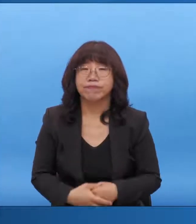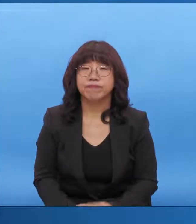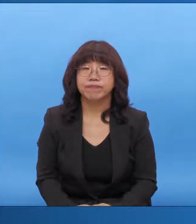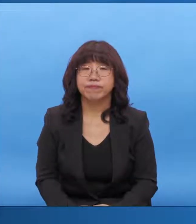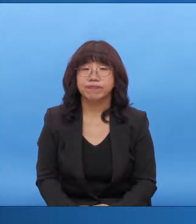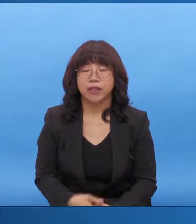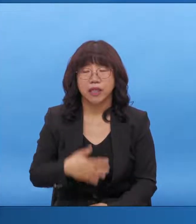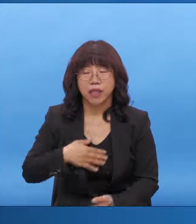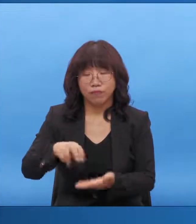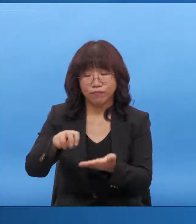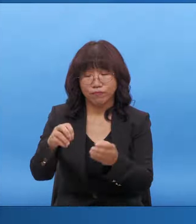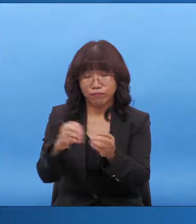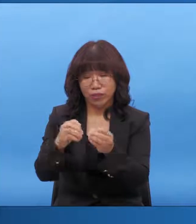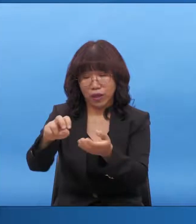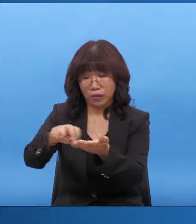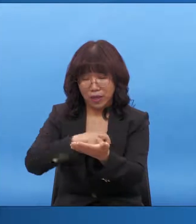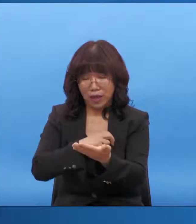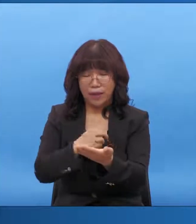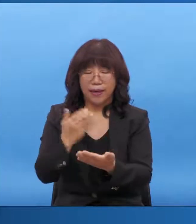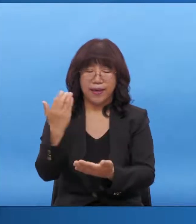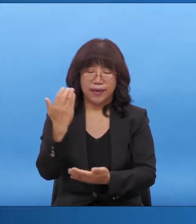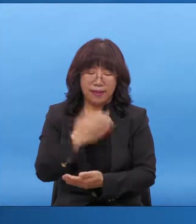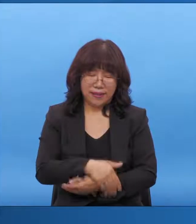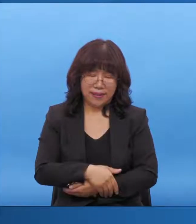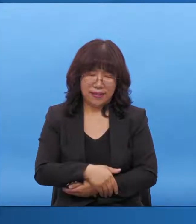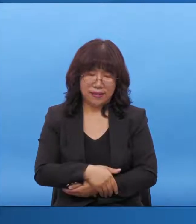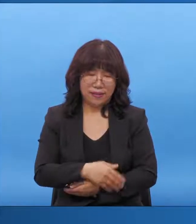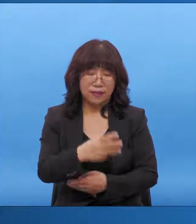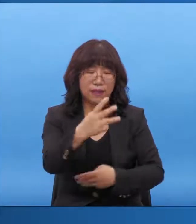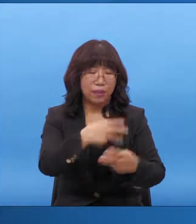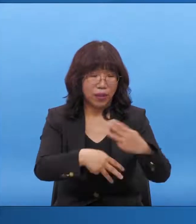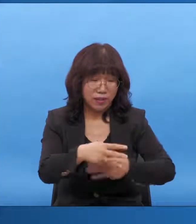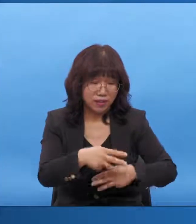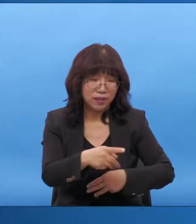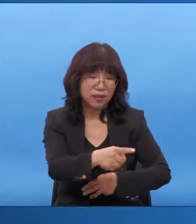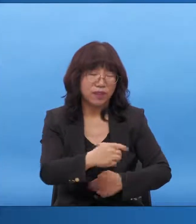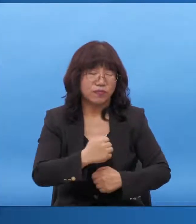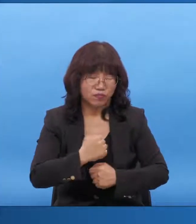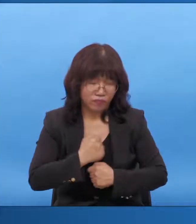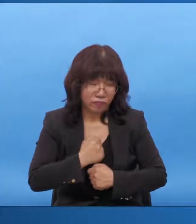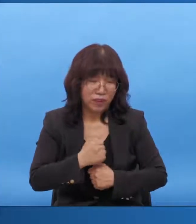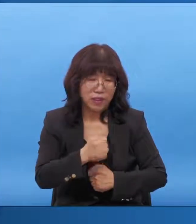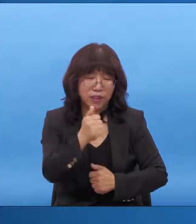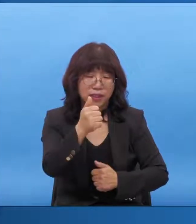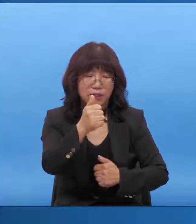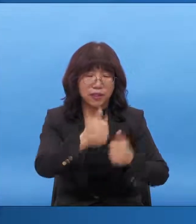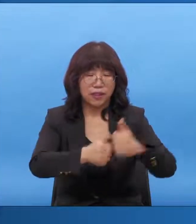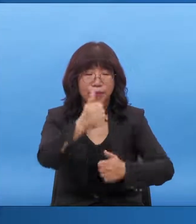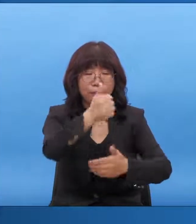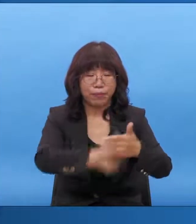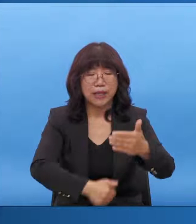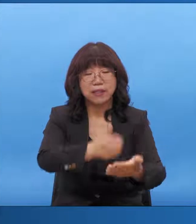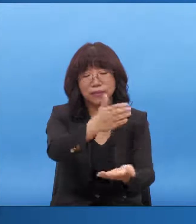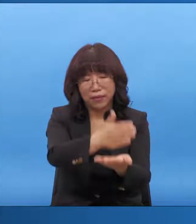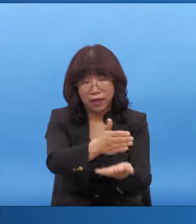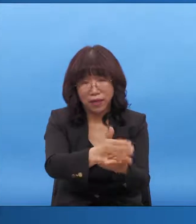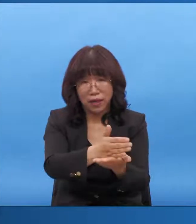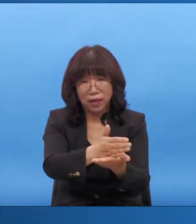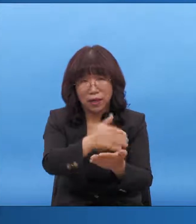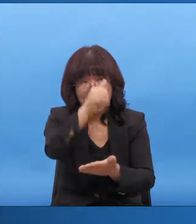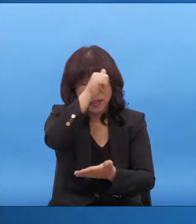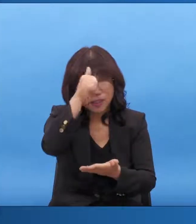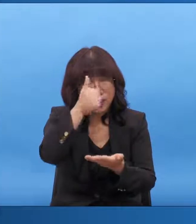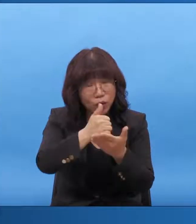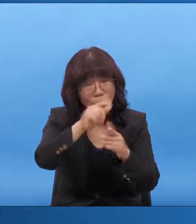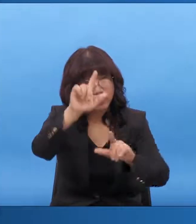우리 렘넌트들은 그런데 시험 들면 안 돼요. Again, remnants cannot be tested or go into trials because of that. 지금 사람들은